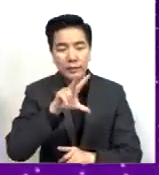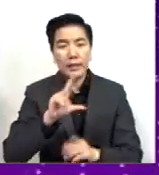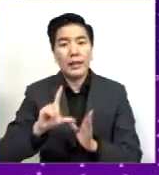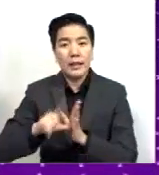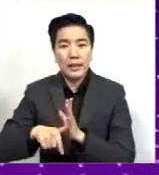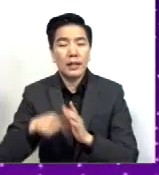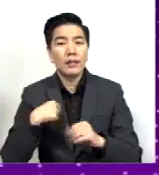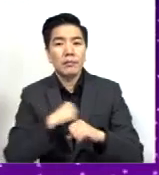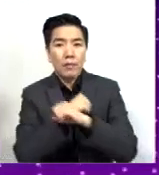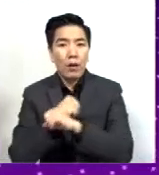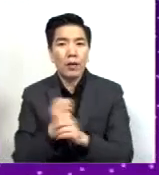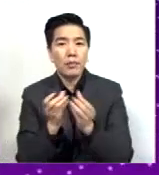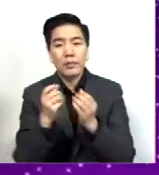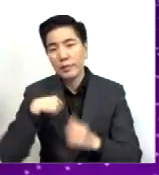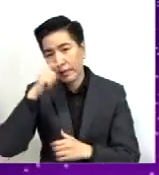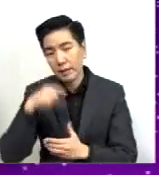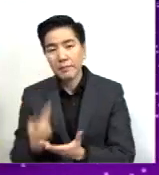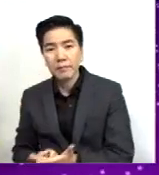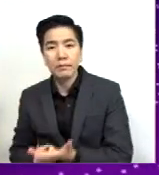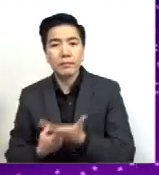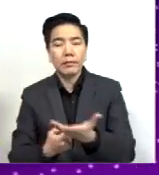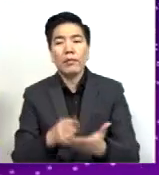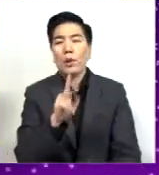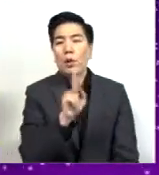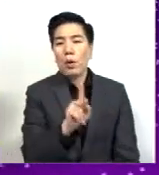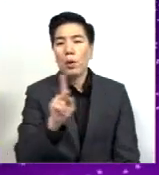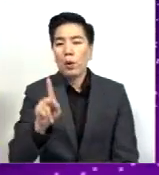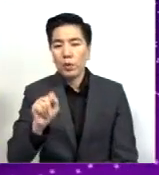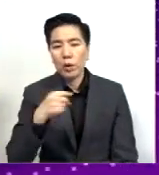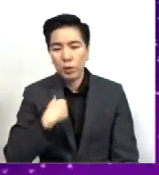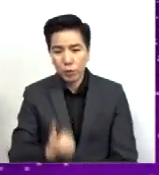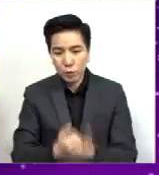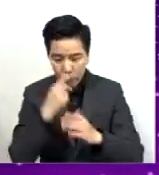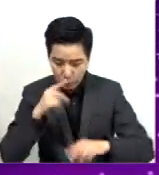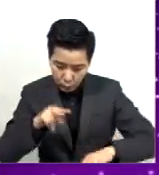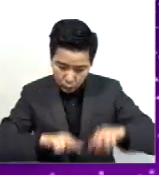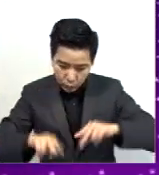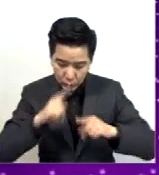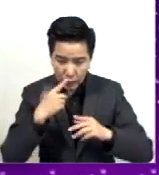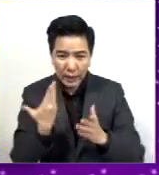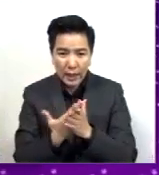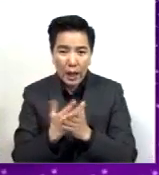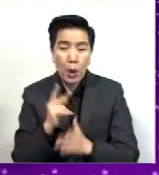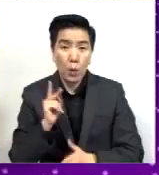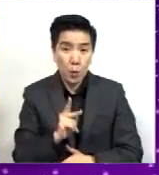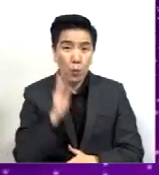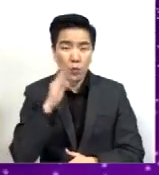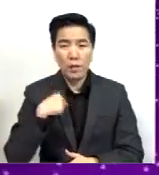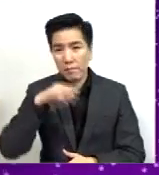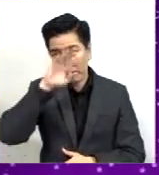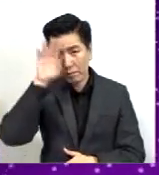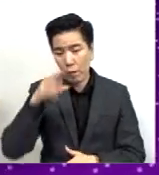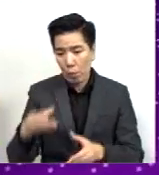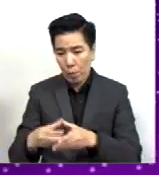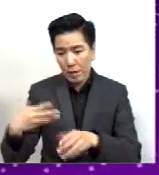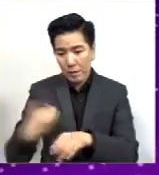การองค์การพิทักษ์รัฐธรรมนูญไทยเข้าไปยื่นหนังสือถึงกกต.ขอให้ตรวจสอบเรื่องของสัญญากู้เงินระหว่างนายธนาธรกับ